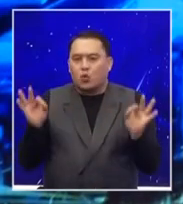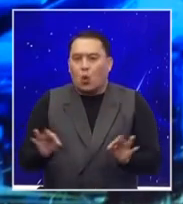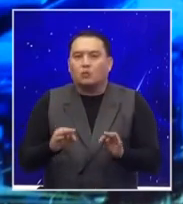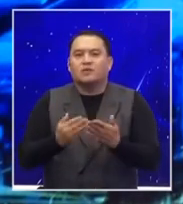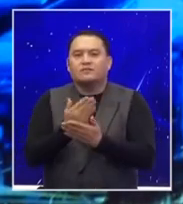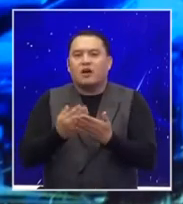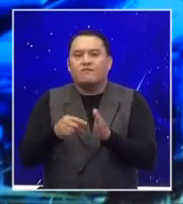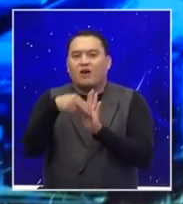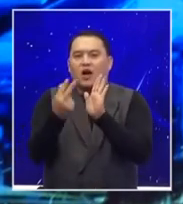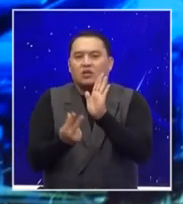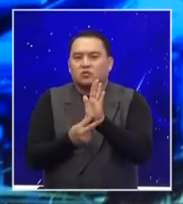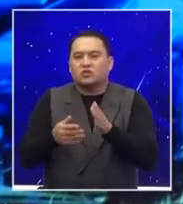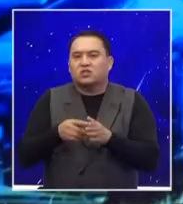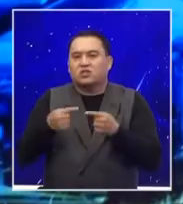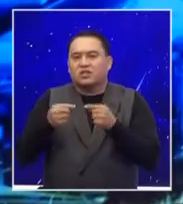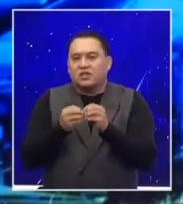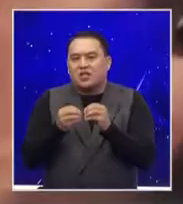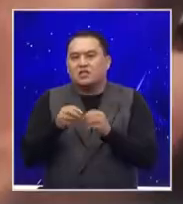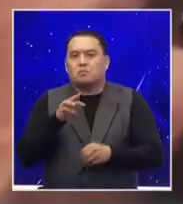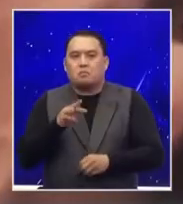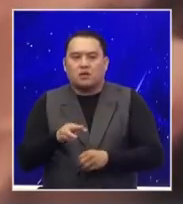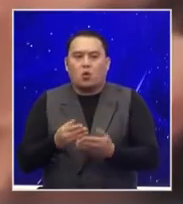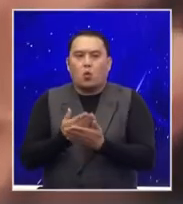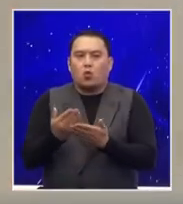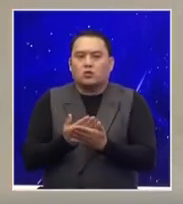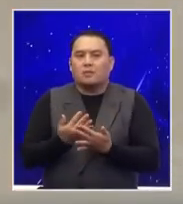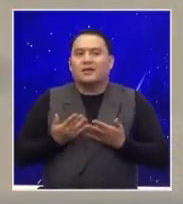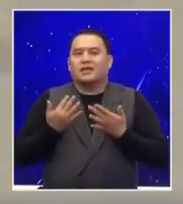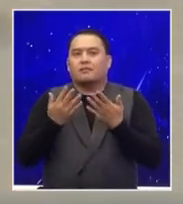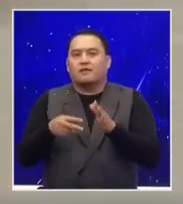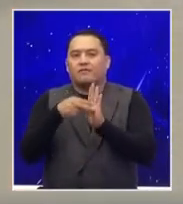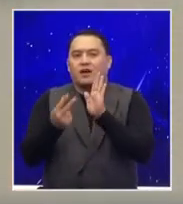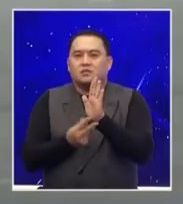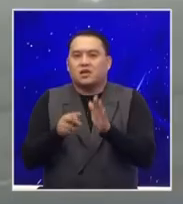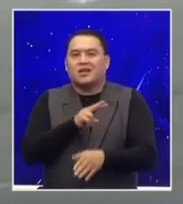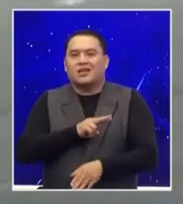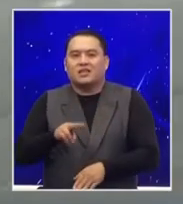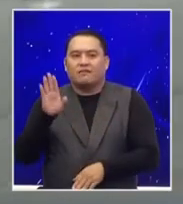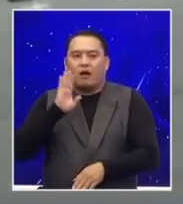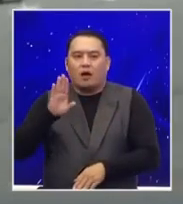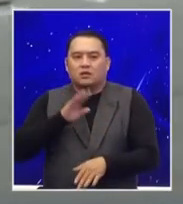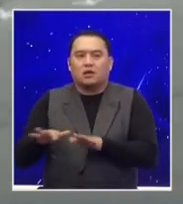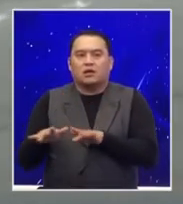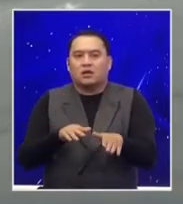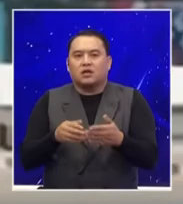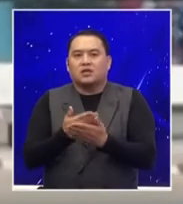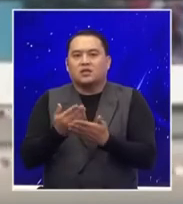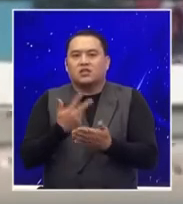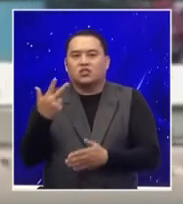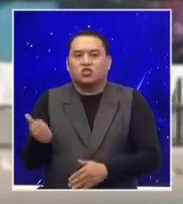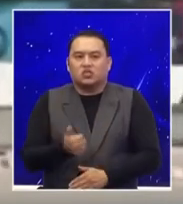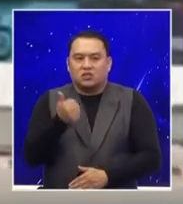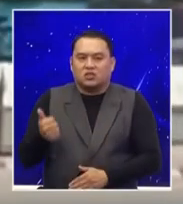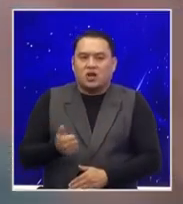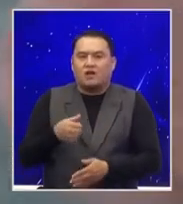композиции высотой 18, шириной 10 метров художнику потребовалось 18 литров жидкости. Процесс рисования занял 3 часа.